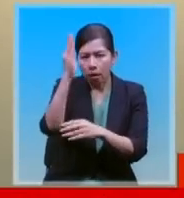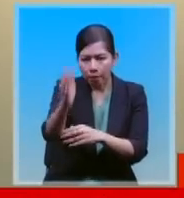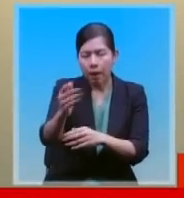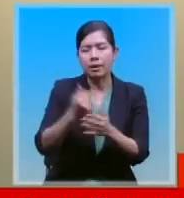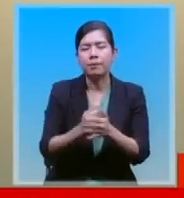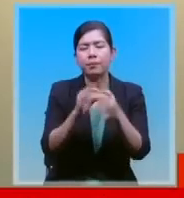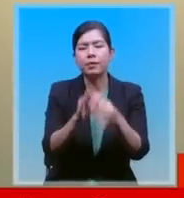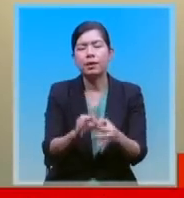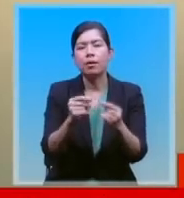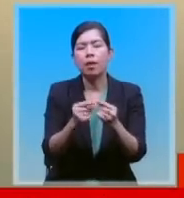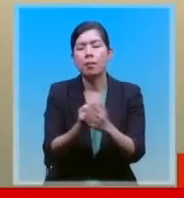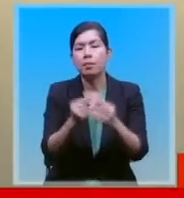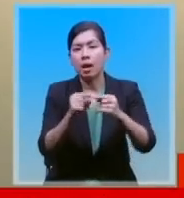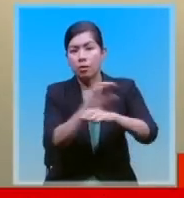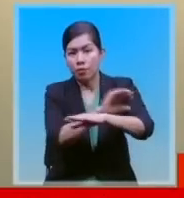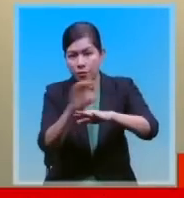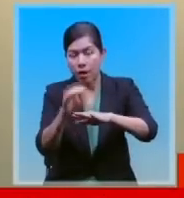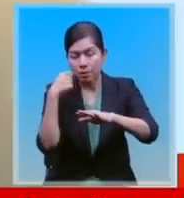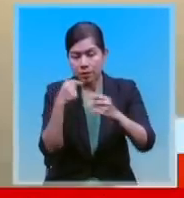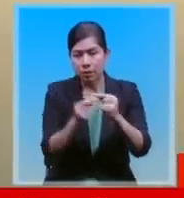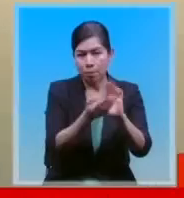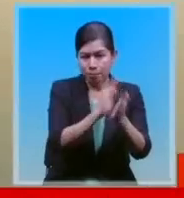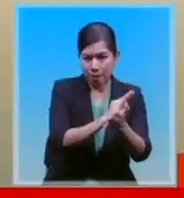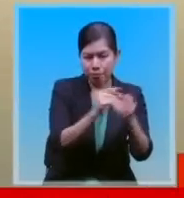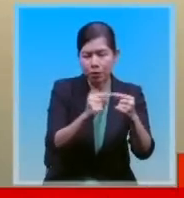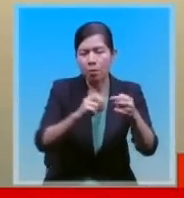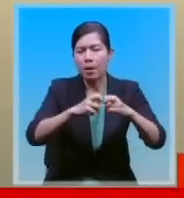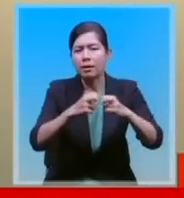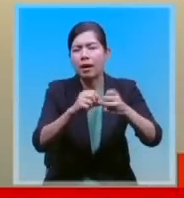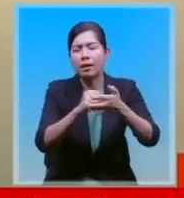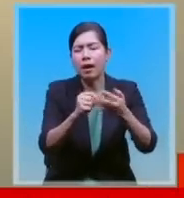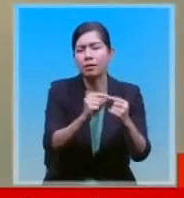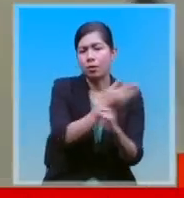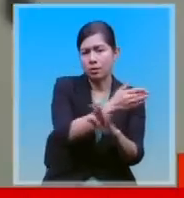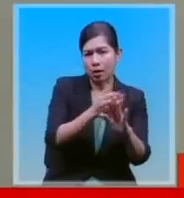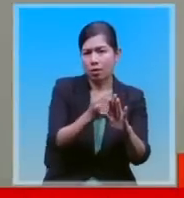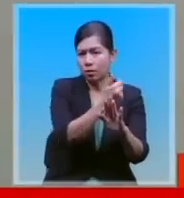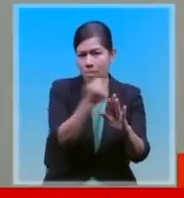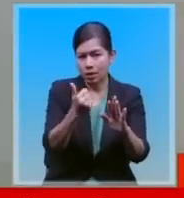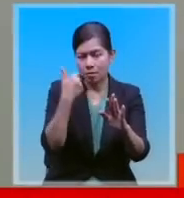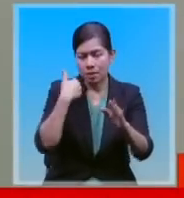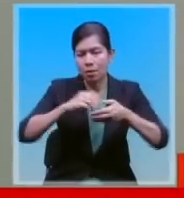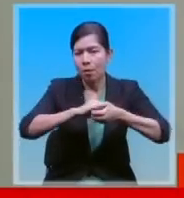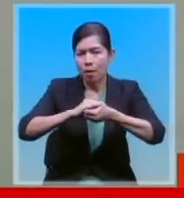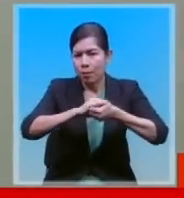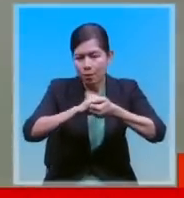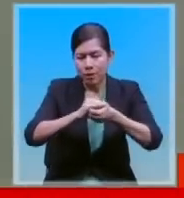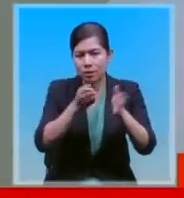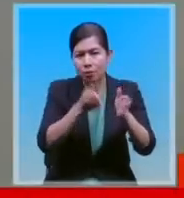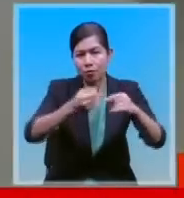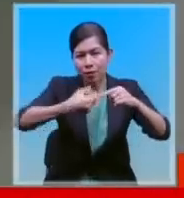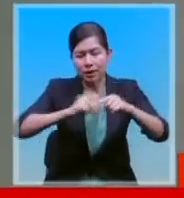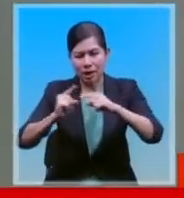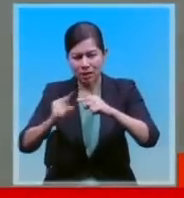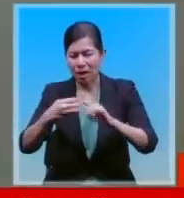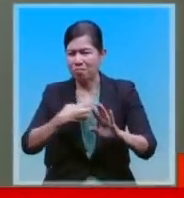ที่สำคัญการแก้ไขปัญหาที่ผ่านมาเป็นไปได้ด้วยดีเพราะเกิดความร่วมมือจากทุกฝ่ายดังนั้นขออย่ามาให้ร้ายกันเ